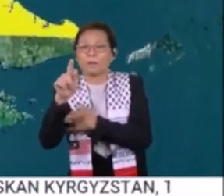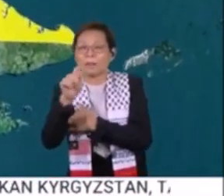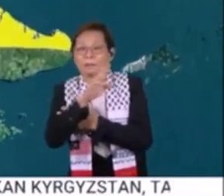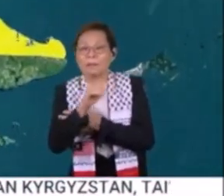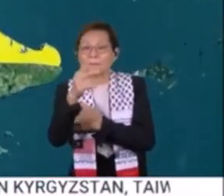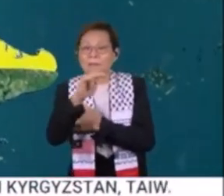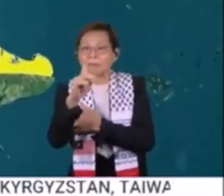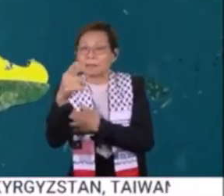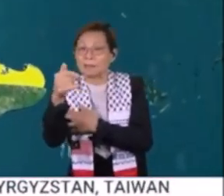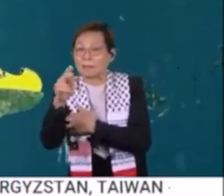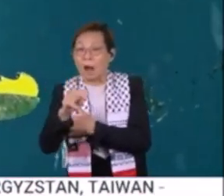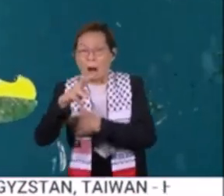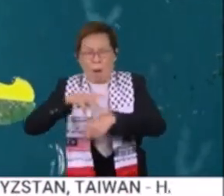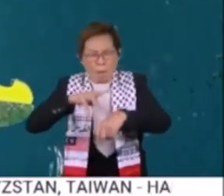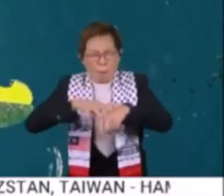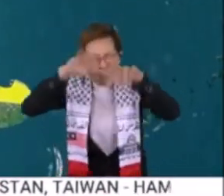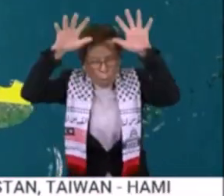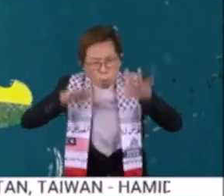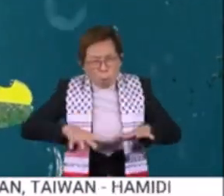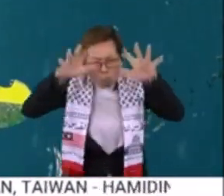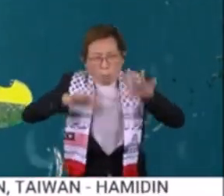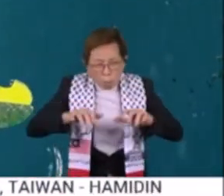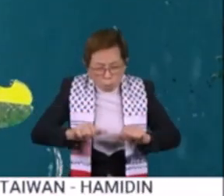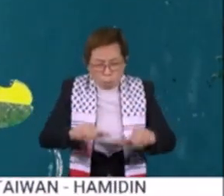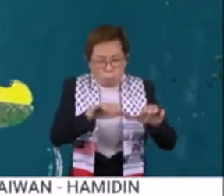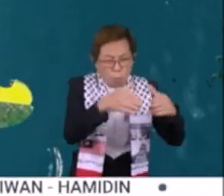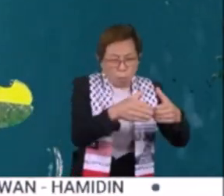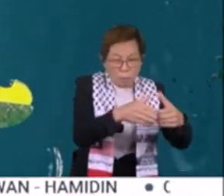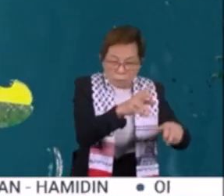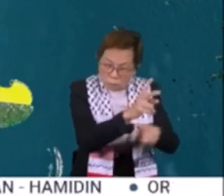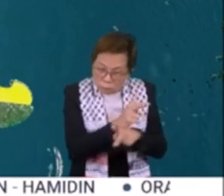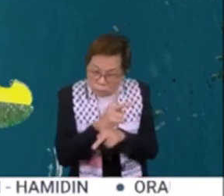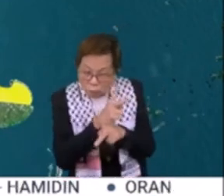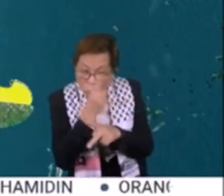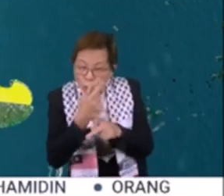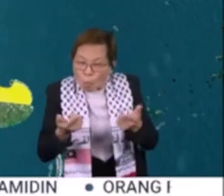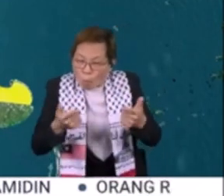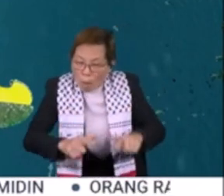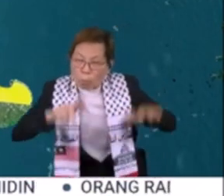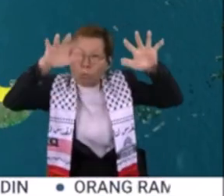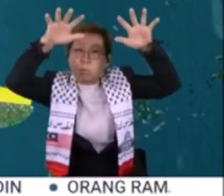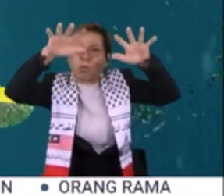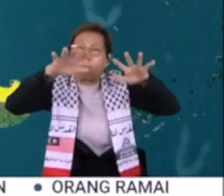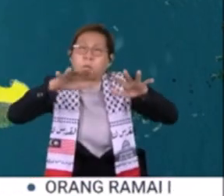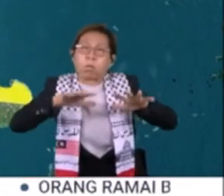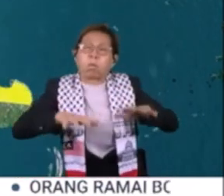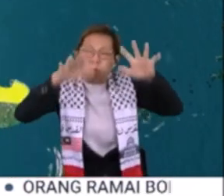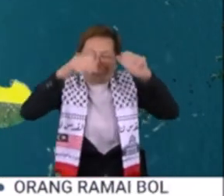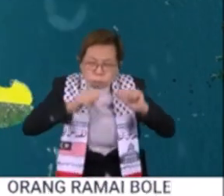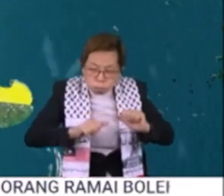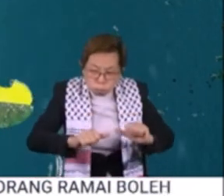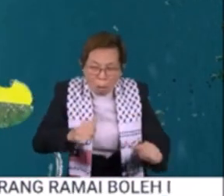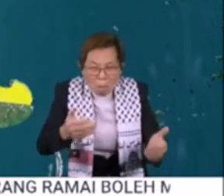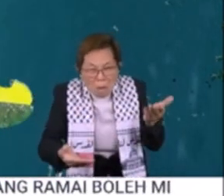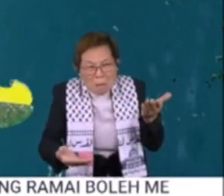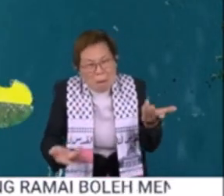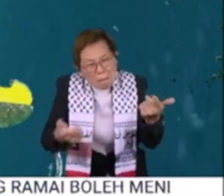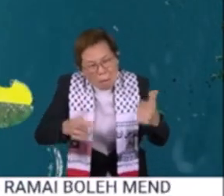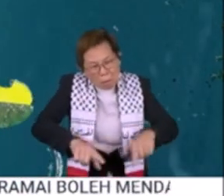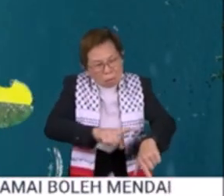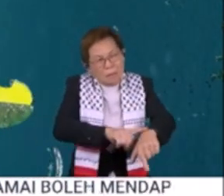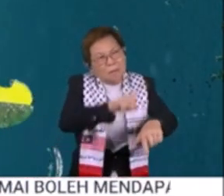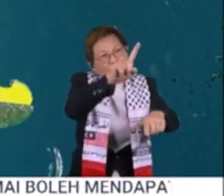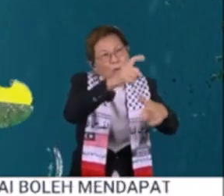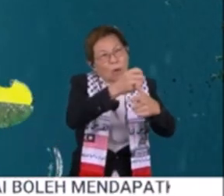Sandakan. Amaran hujan berterusan kategori waspada dikeluarkan dengan potensi untuk berlaku hujan berterusan yang dijangka akan mula berlaku dalam